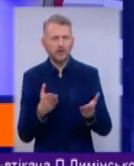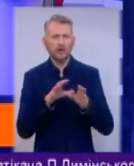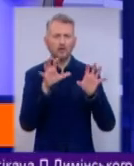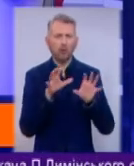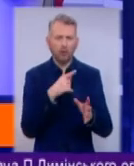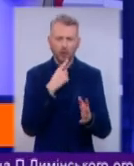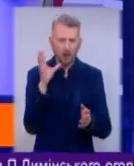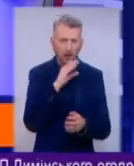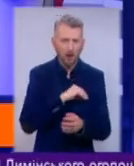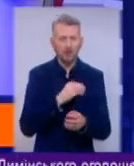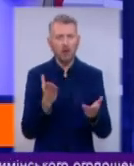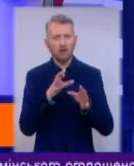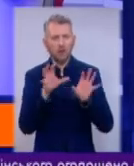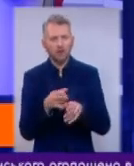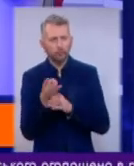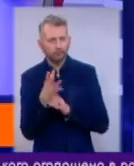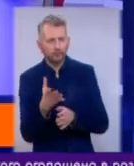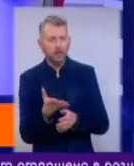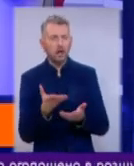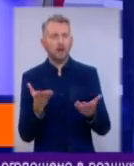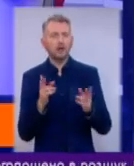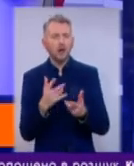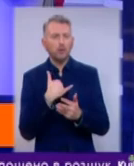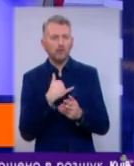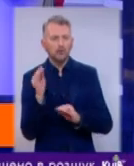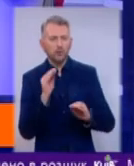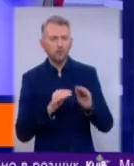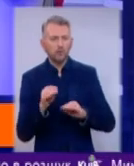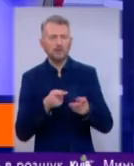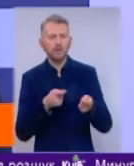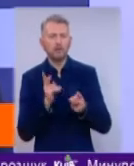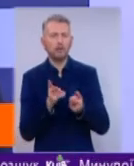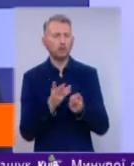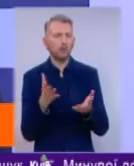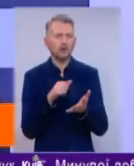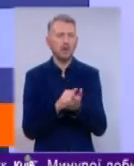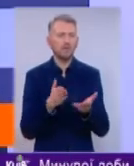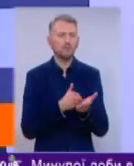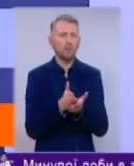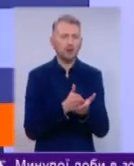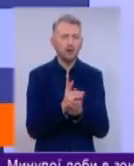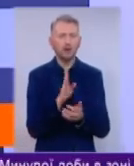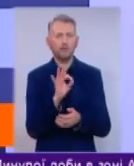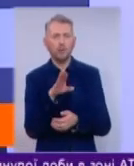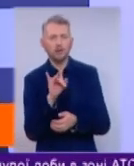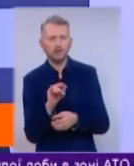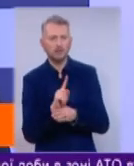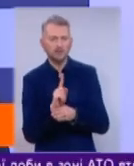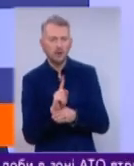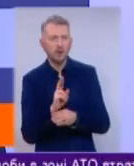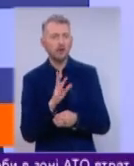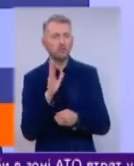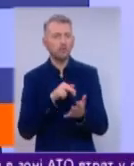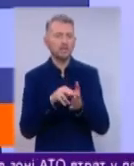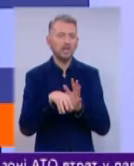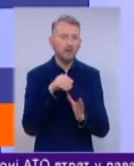проходять в Верховній Раді, які не проходять, як у нас формується влада, хто йде на які посади, квоти і тому подібне. Як будуть вони там йти на вибори,